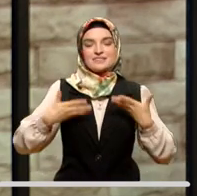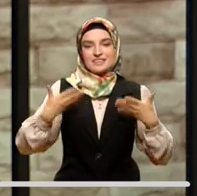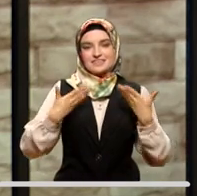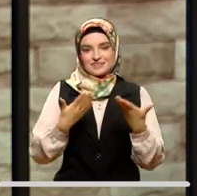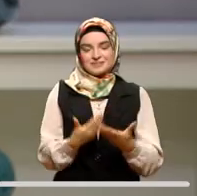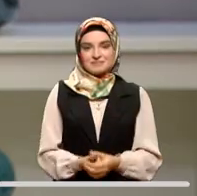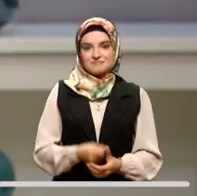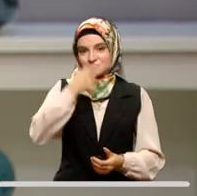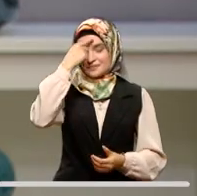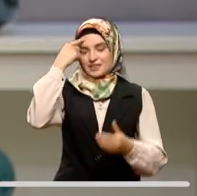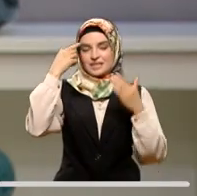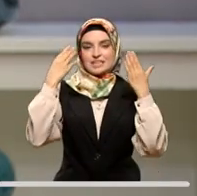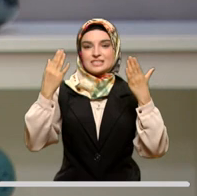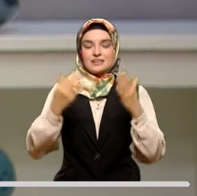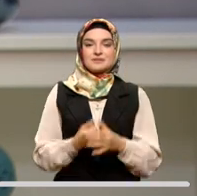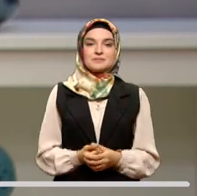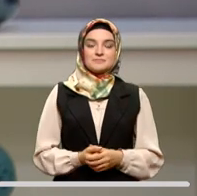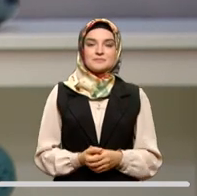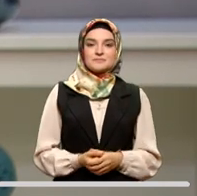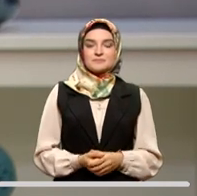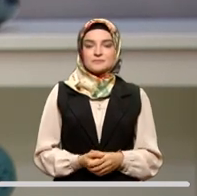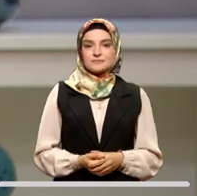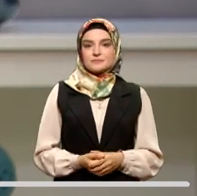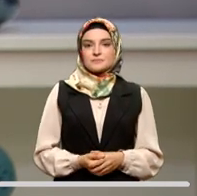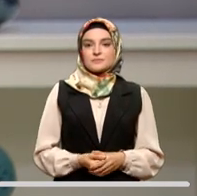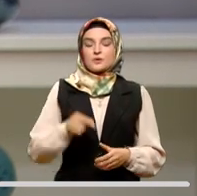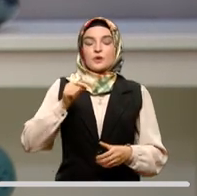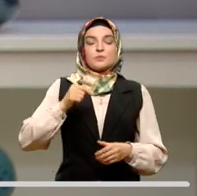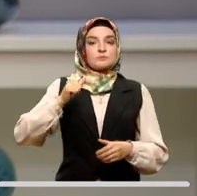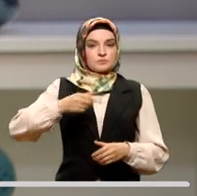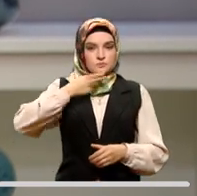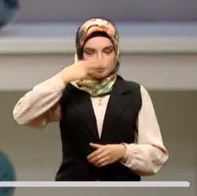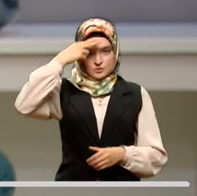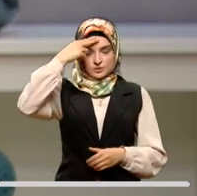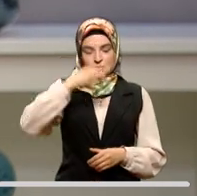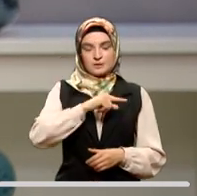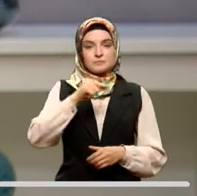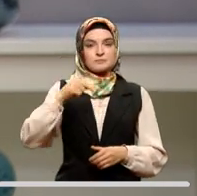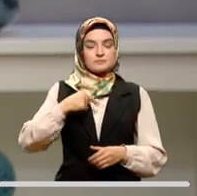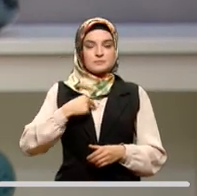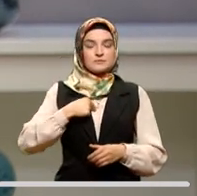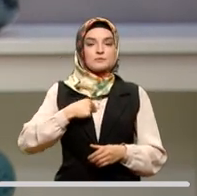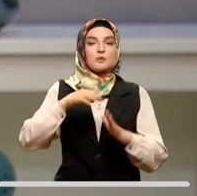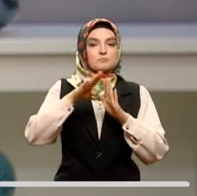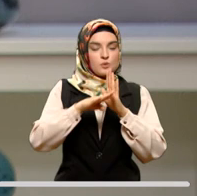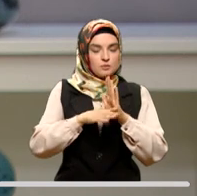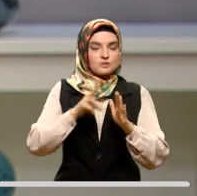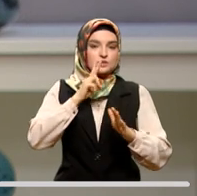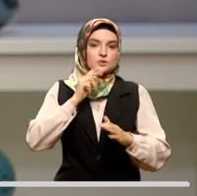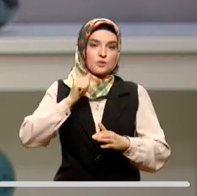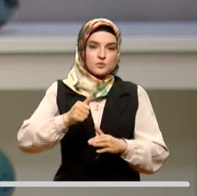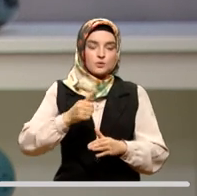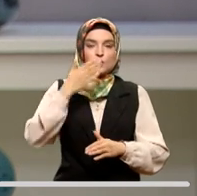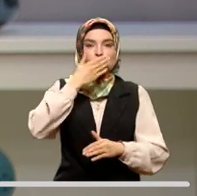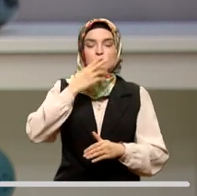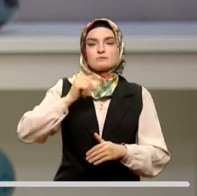hocam, biz de öyle ümit ediyoruz, inşallah öyle olur. Peki hocam, şimdi bugün cuma. Bizim de sezonumuzun son günü, okulların son günü, çocuklarda